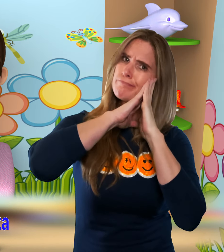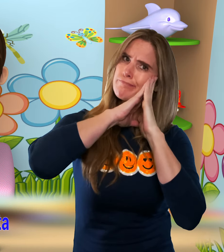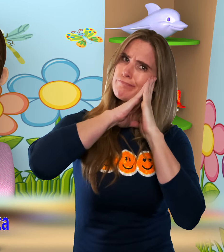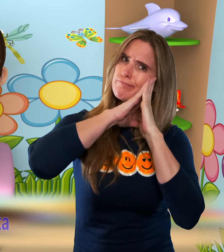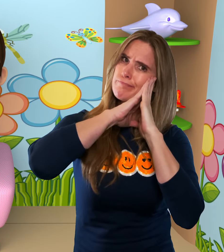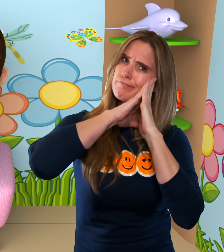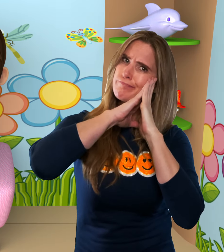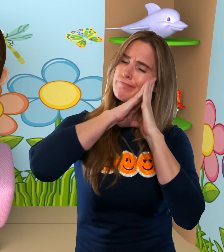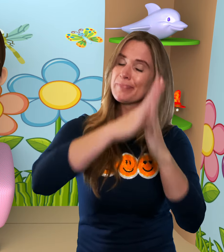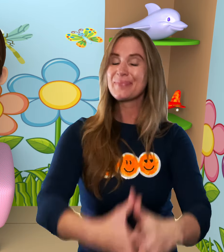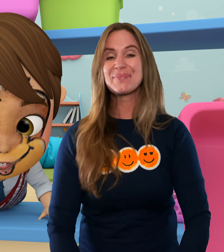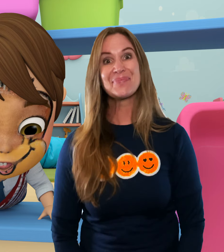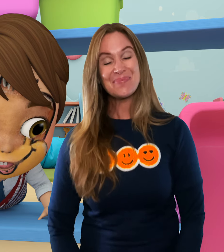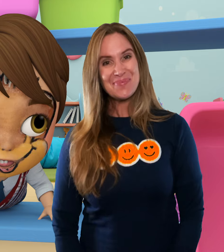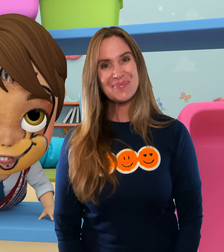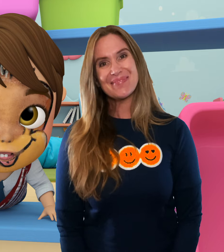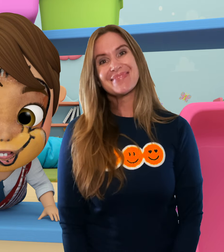た